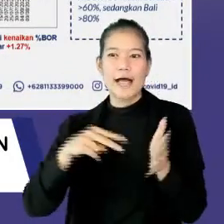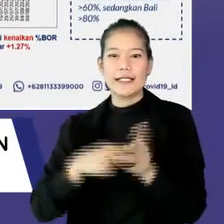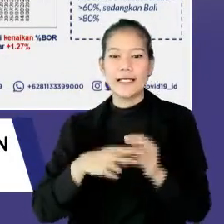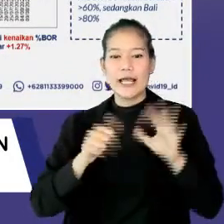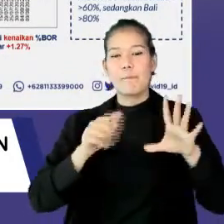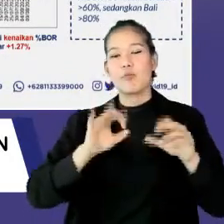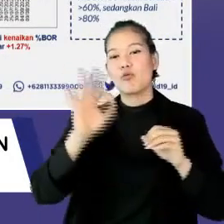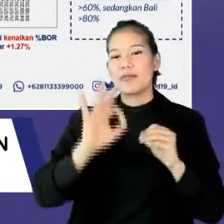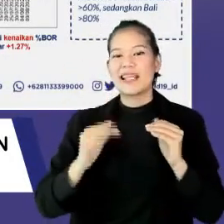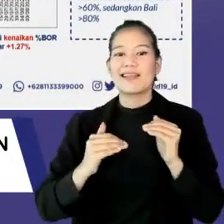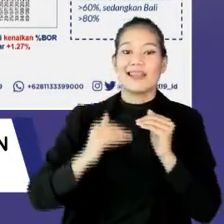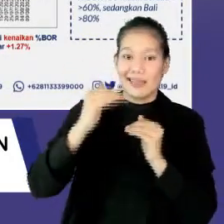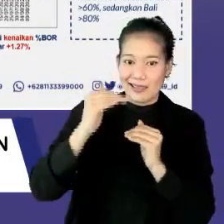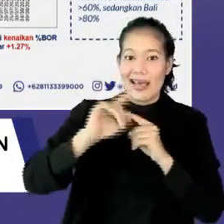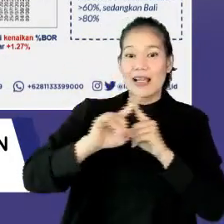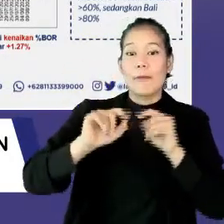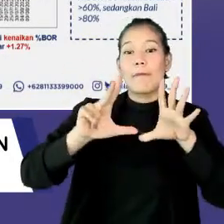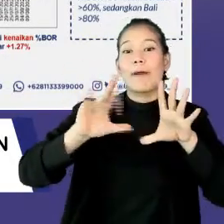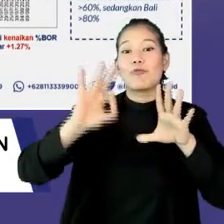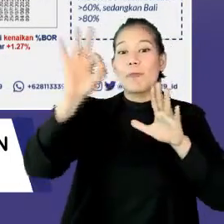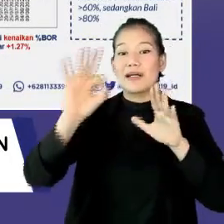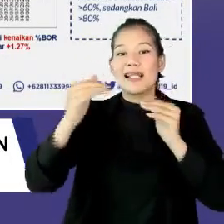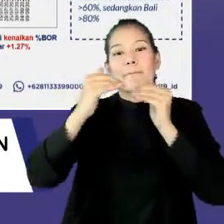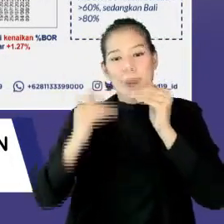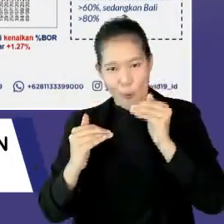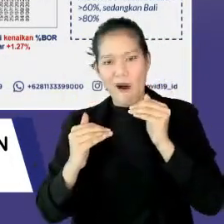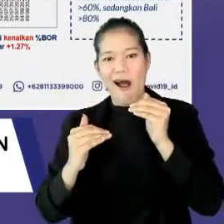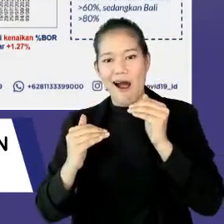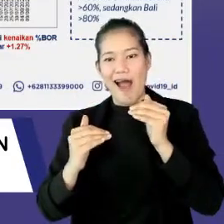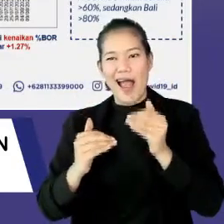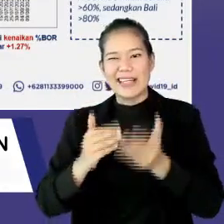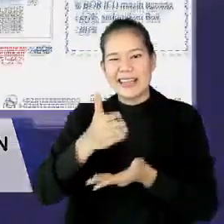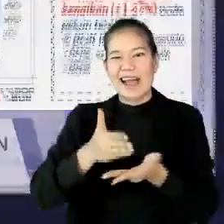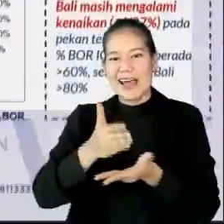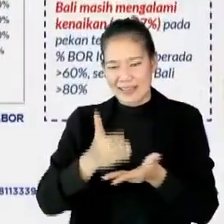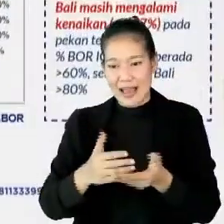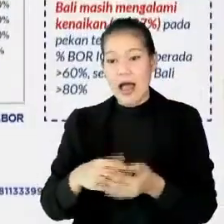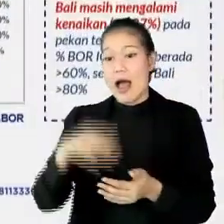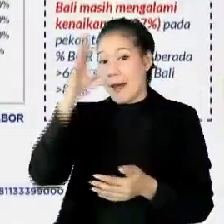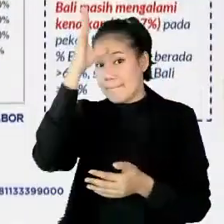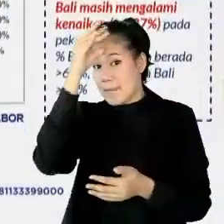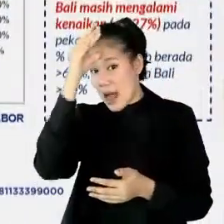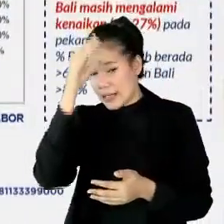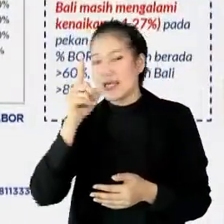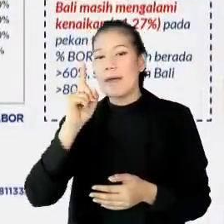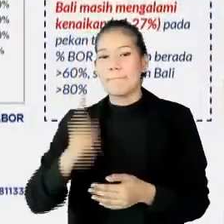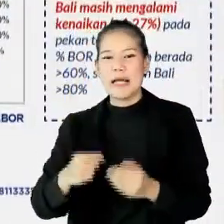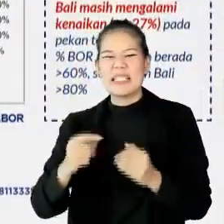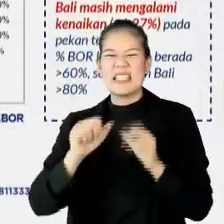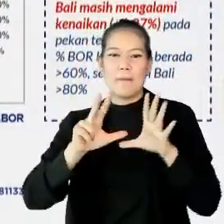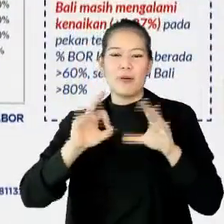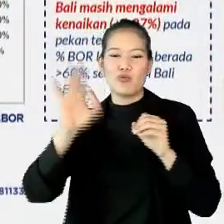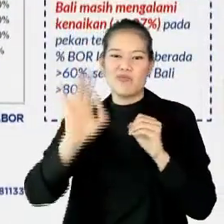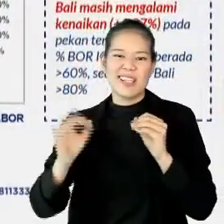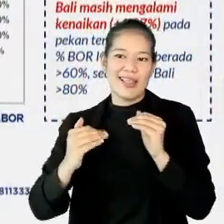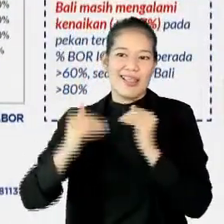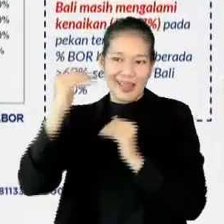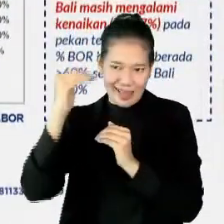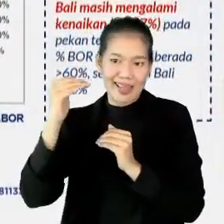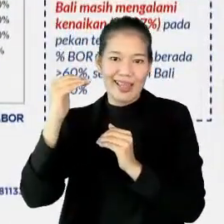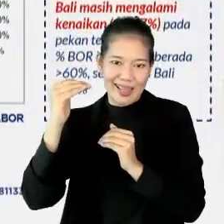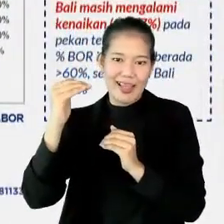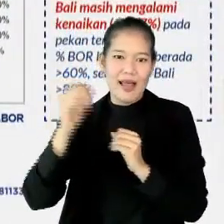atas 60% tapi di bawah 80%. Hanya Provinsi Bali saja dengan angka bor di atas 80, borderline